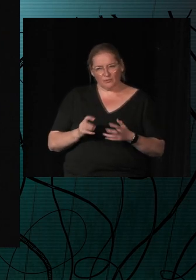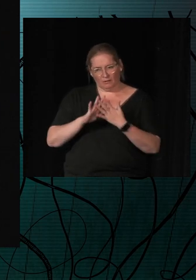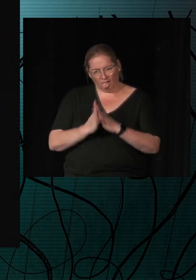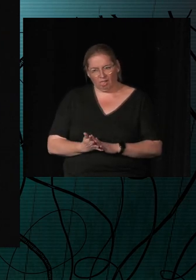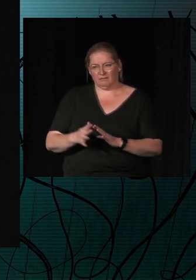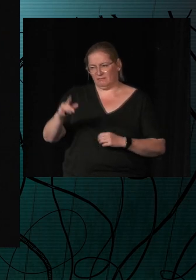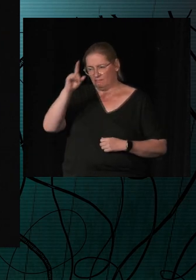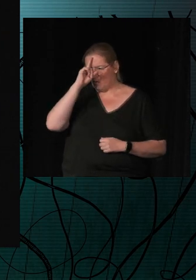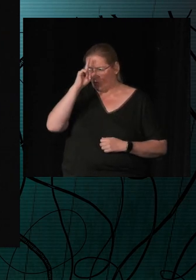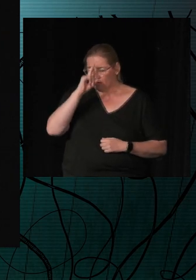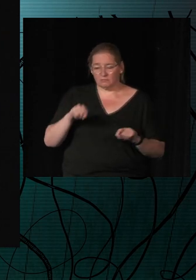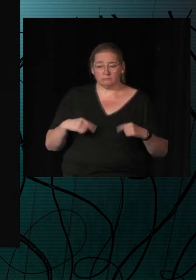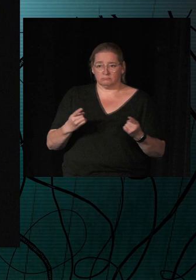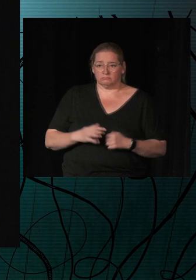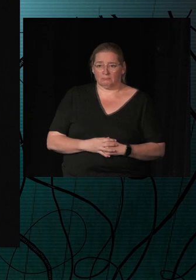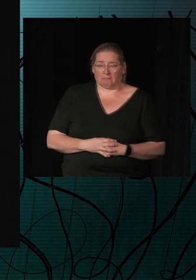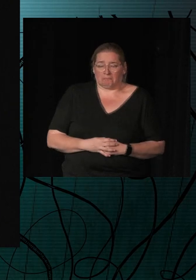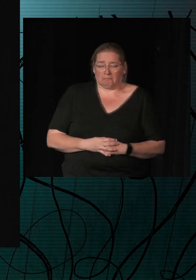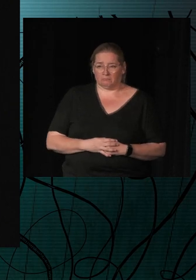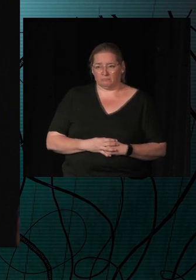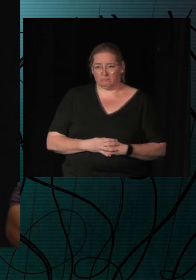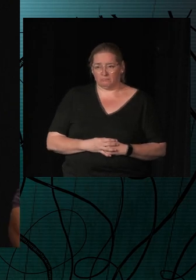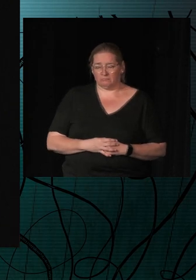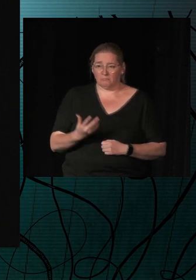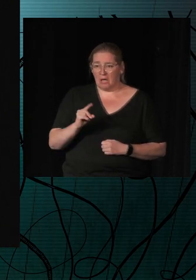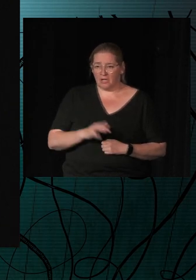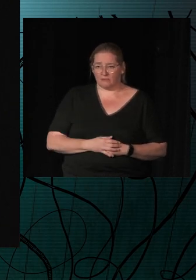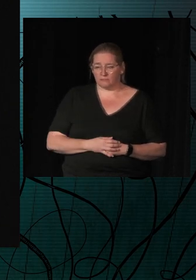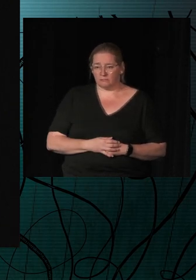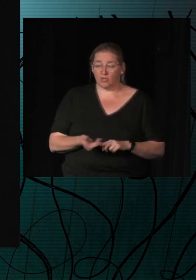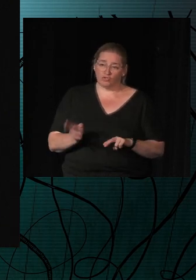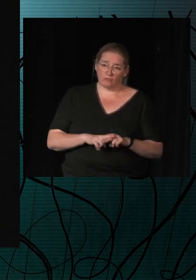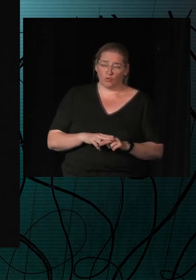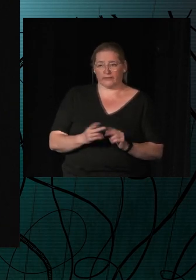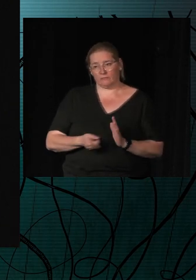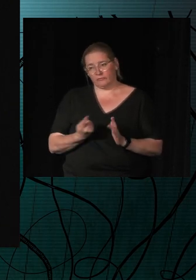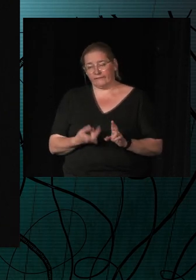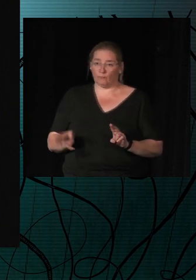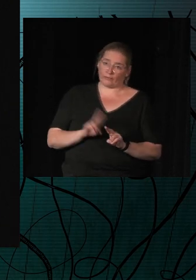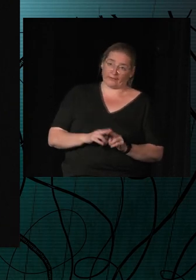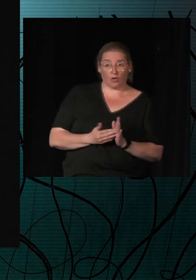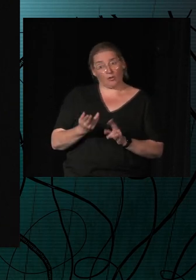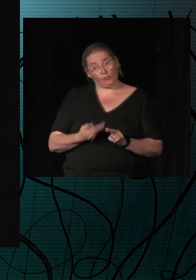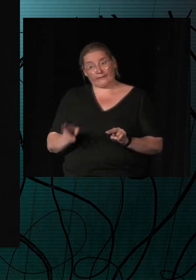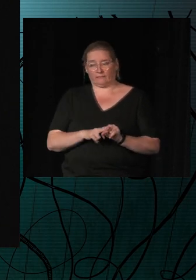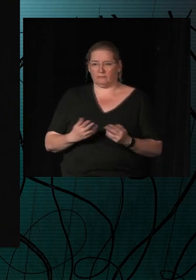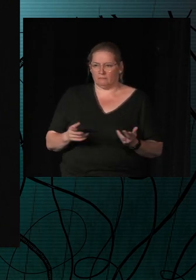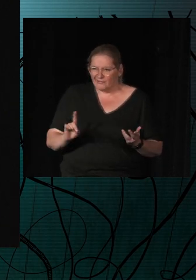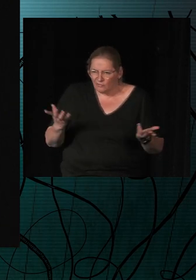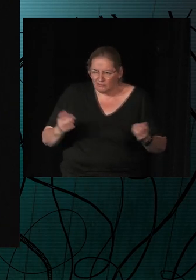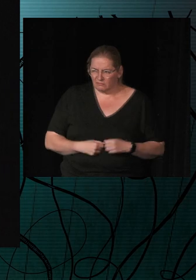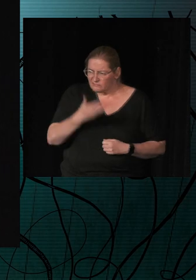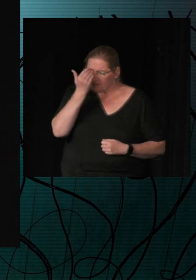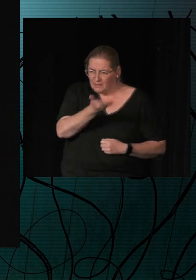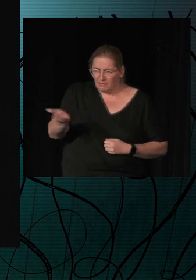on on y va avec ce truc de se dire bon allez c'est pas grave je vais mourir en Bou ble et cetera alors que ben on sait pas en fait on